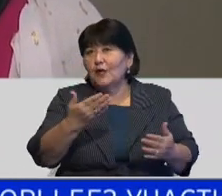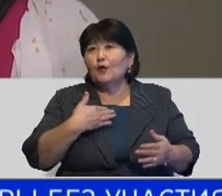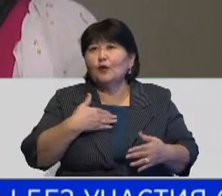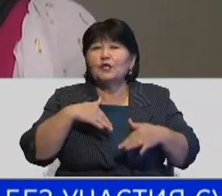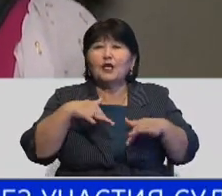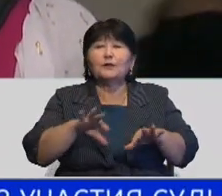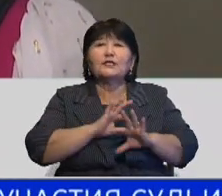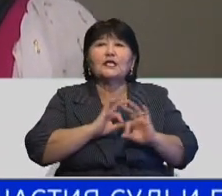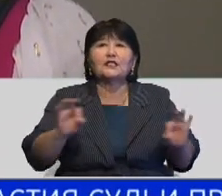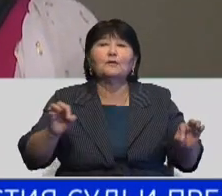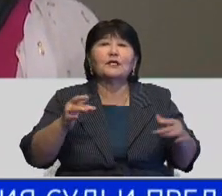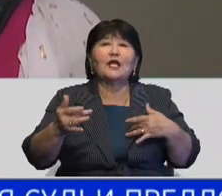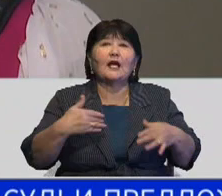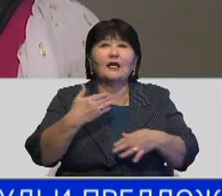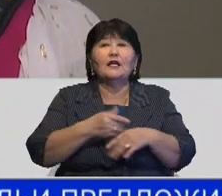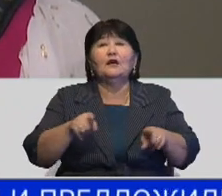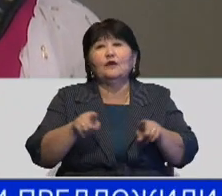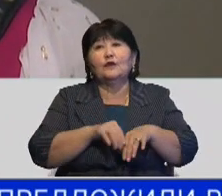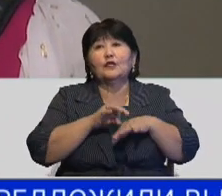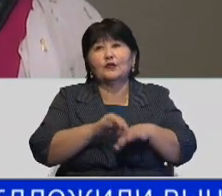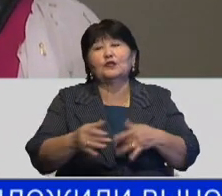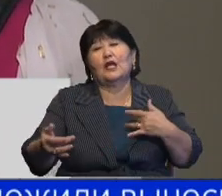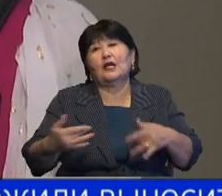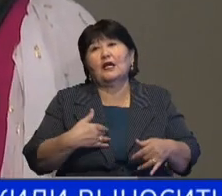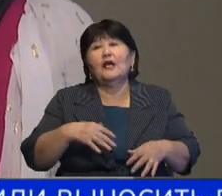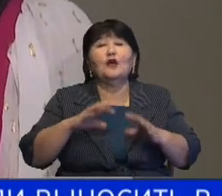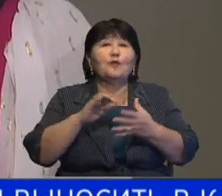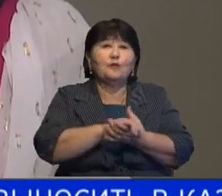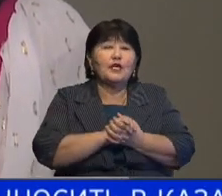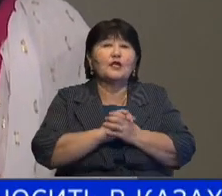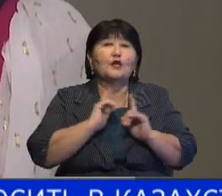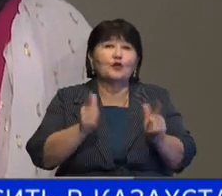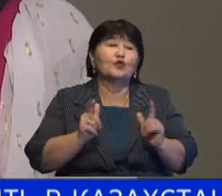проходит замечательный концерт. Вот так и должны проходить концерты в мире, в дружбе и согласии.